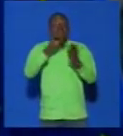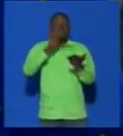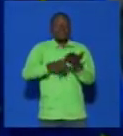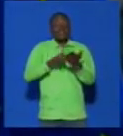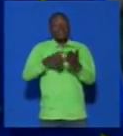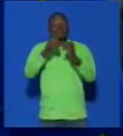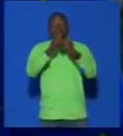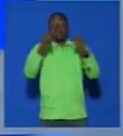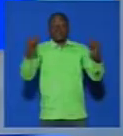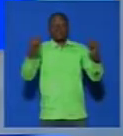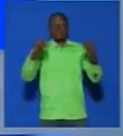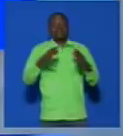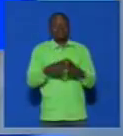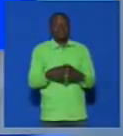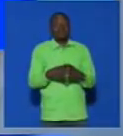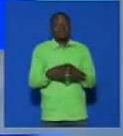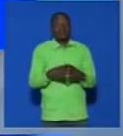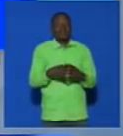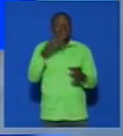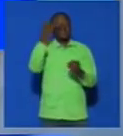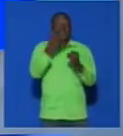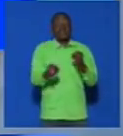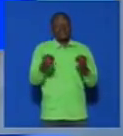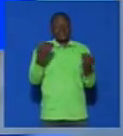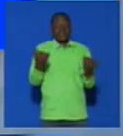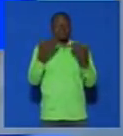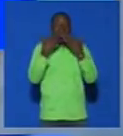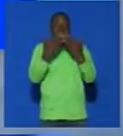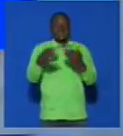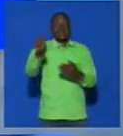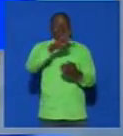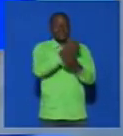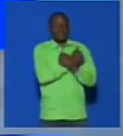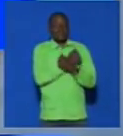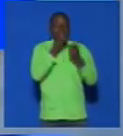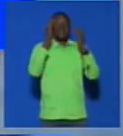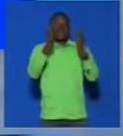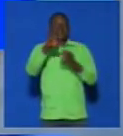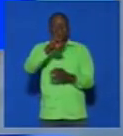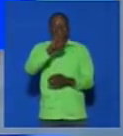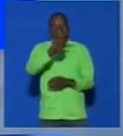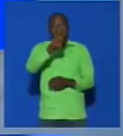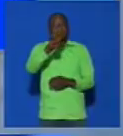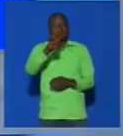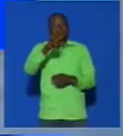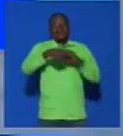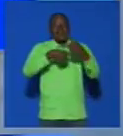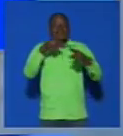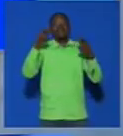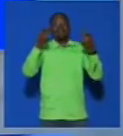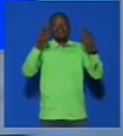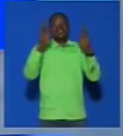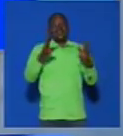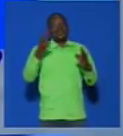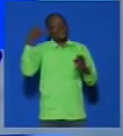division à la c'est tout pour cette édition merci de votre aimable attention à la tv allez les étalons seule la